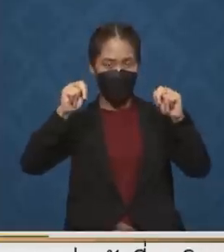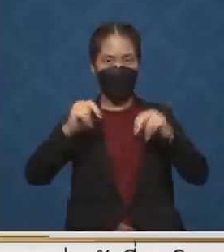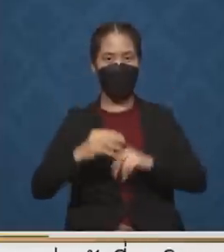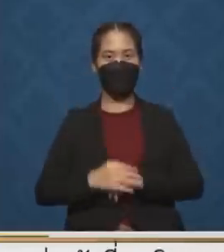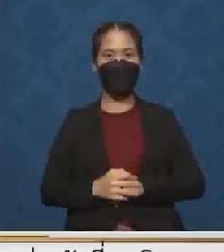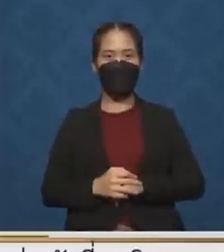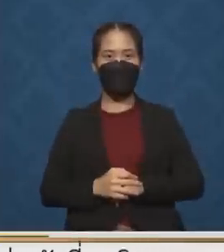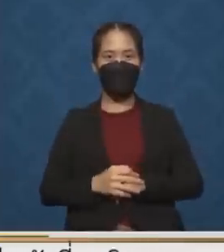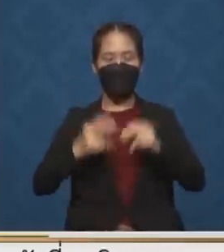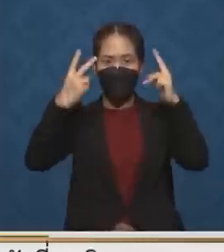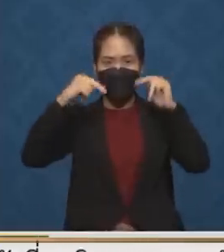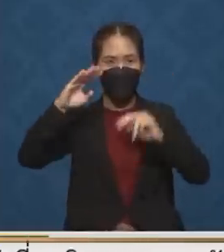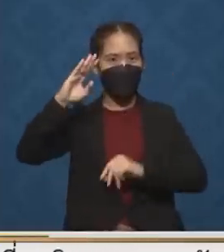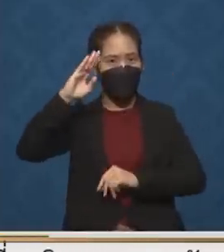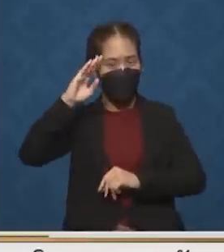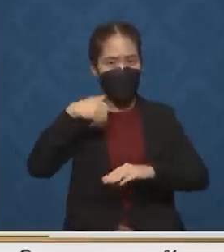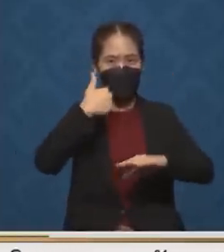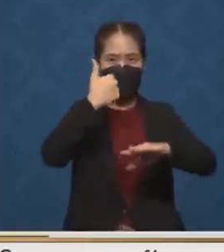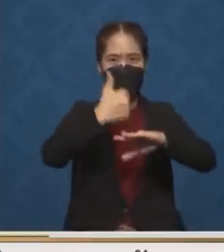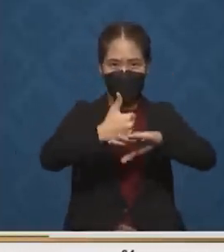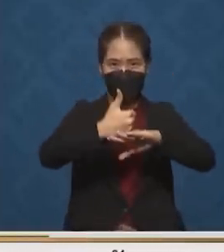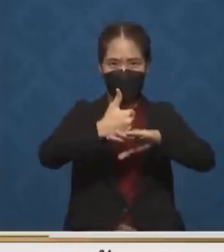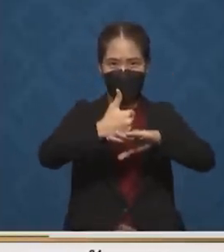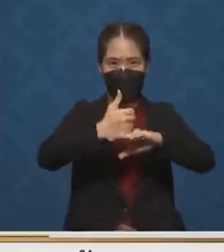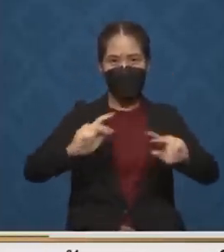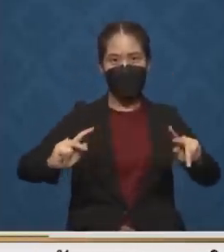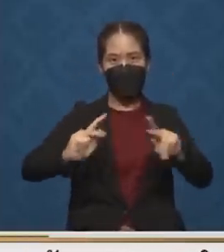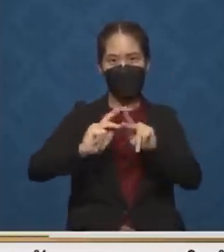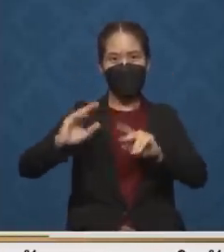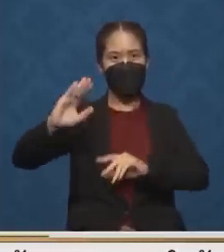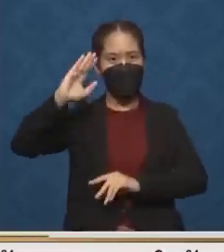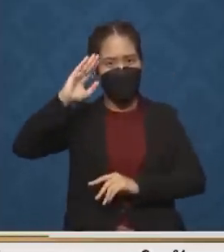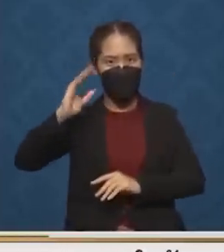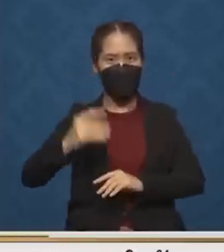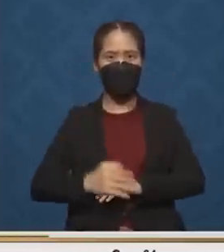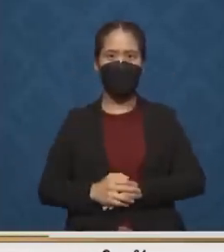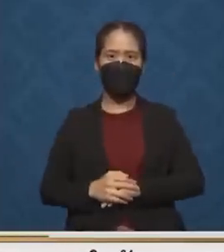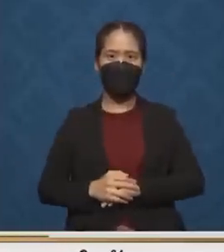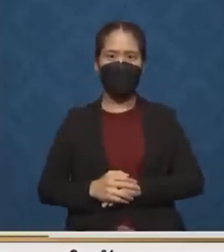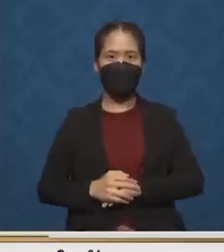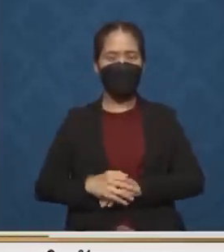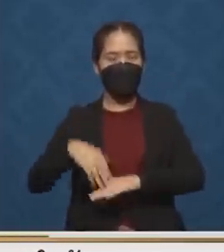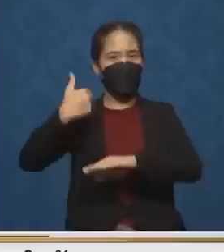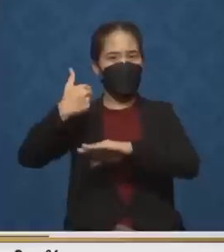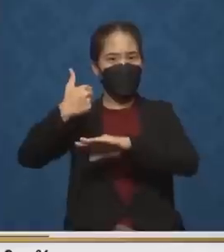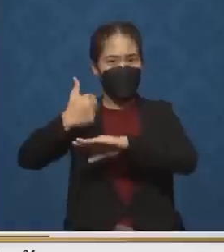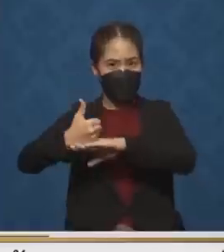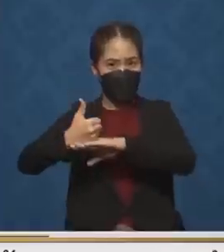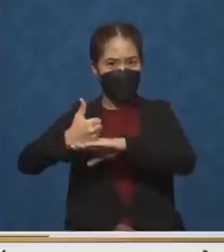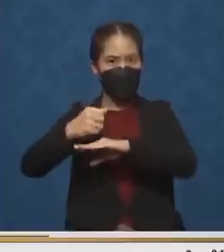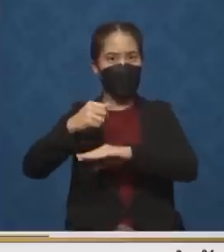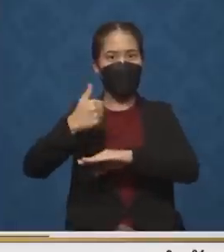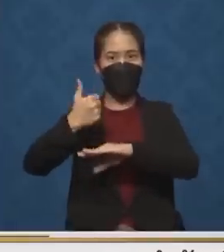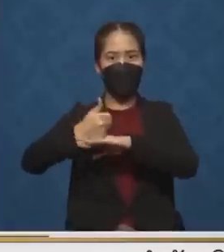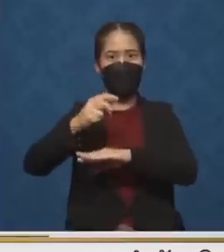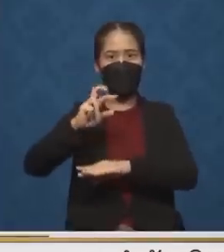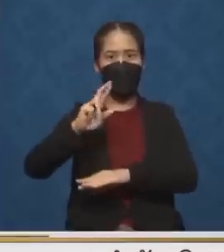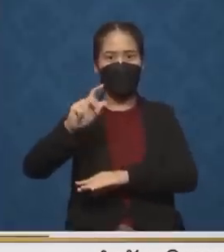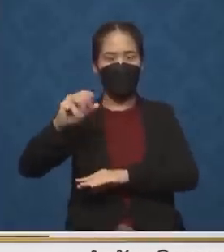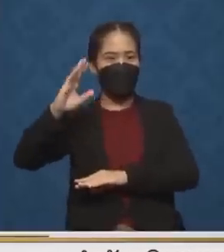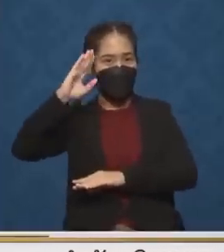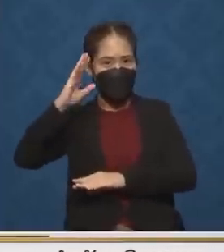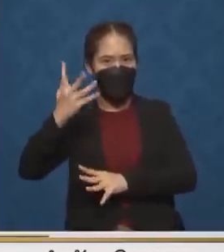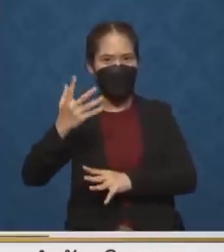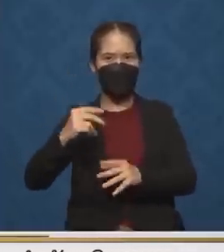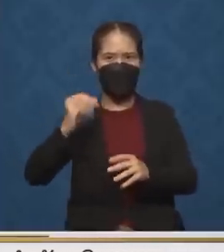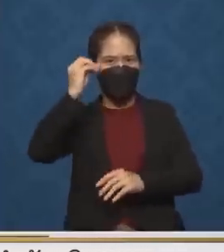ผลเอกประยุตจันโอชาที่เป็รัฐมนตีว่าการกระสวงกลาหมและผลเอกประยตจนโชาที่เป็นพออรมนอซึเป็บุคคลไร้ภูมปัญ